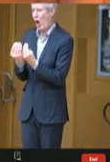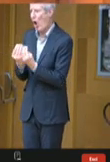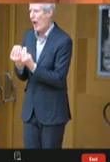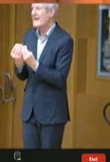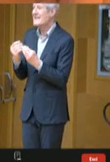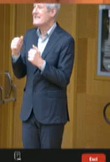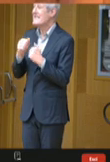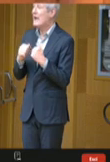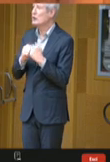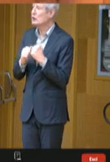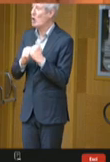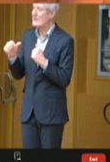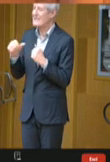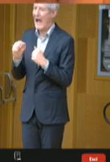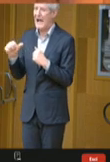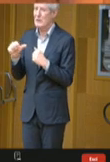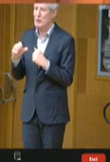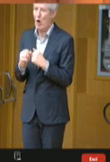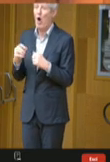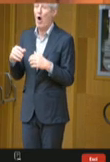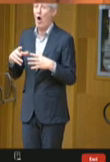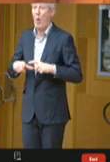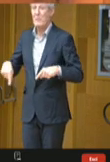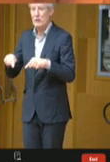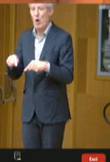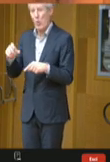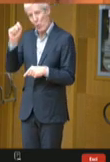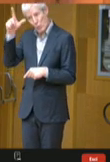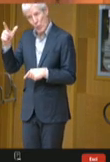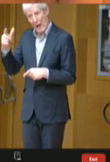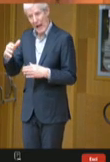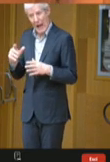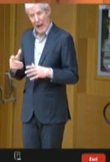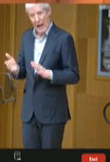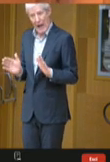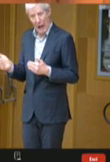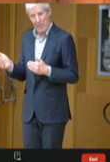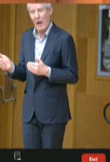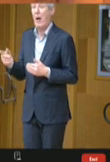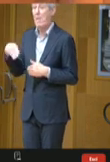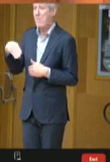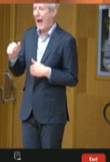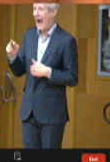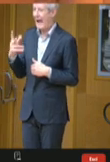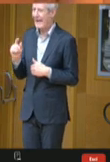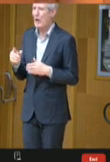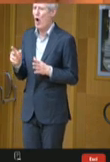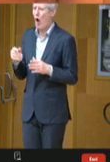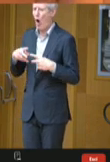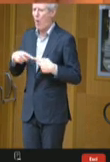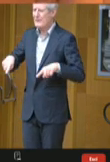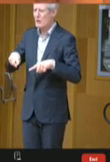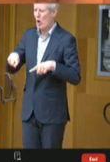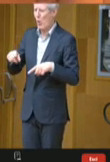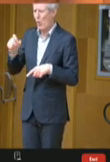Sasso della Commissione Cultura della Camera, il presidente Marti, presidente della Commissione Cultura del Senato, con